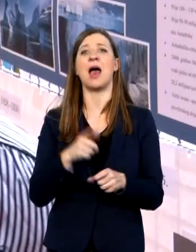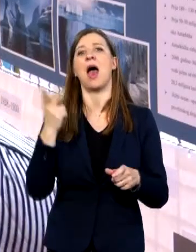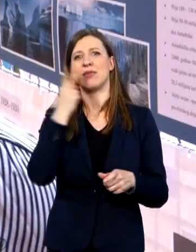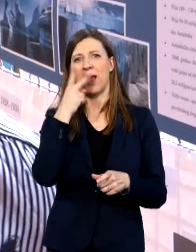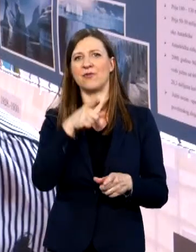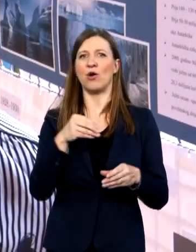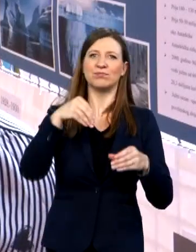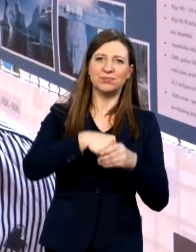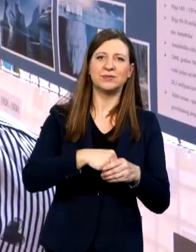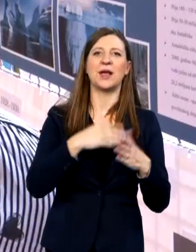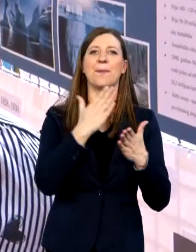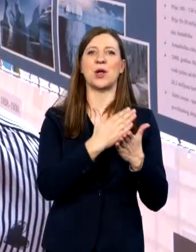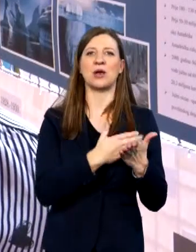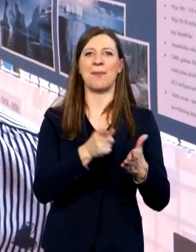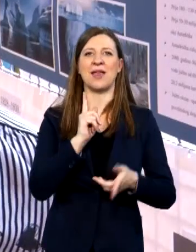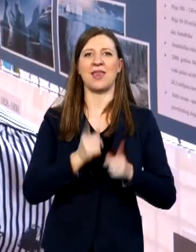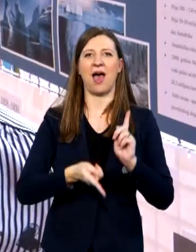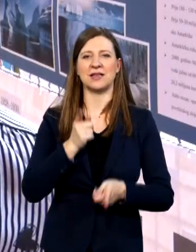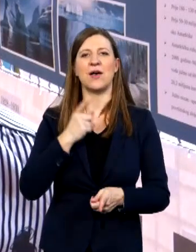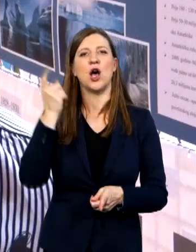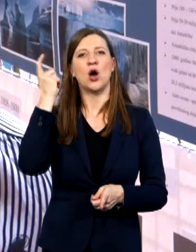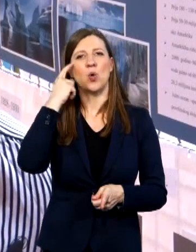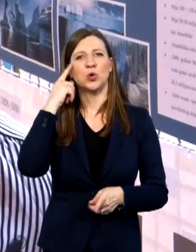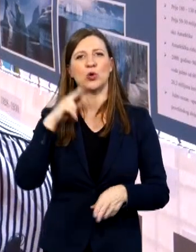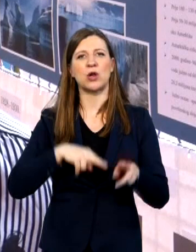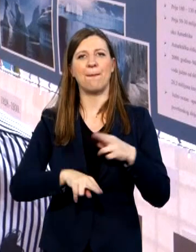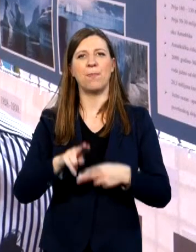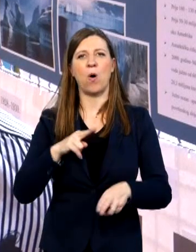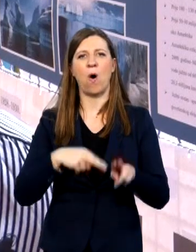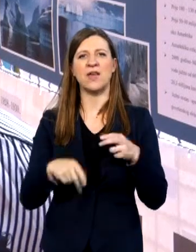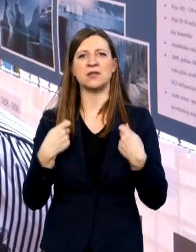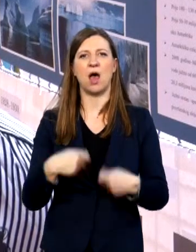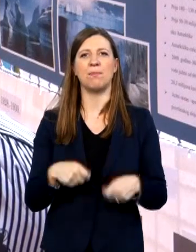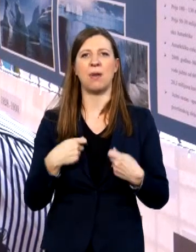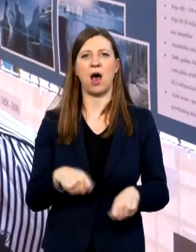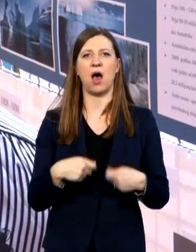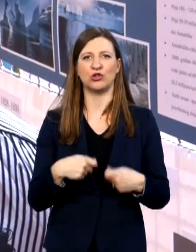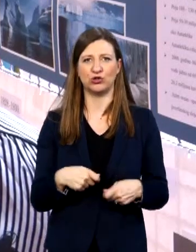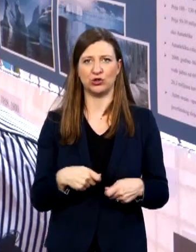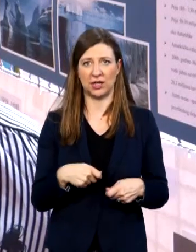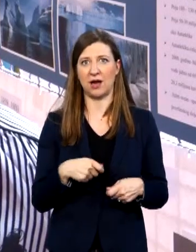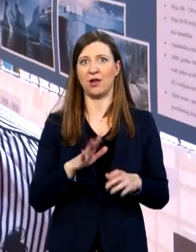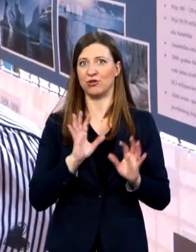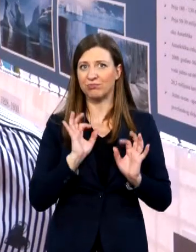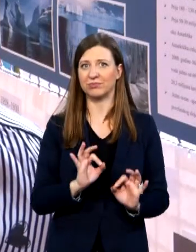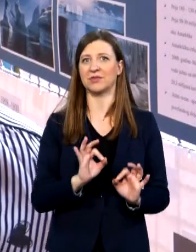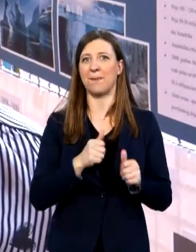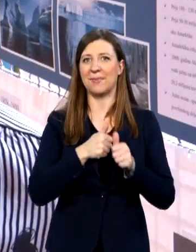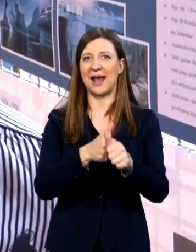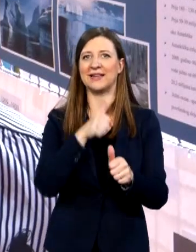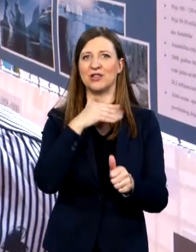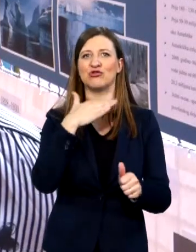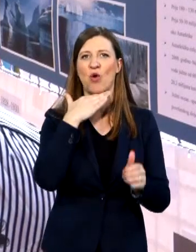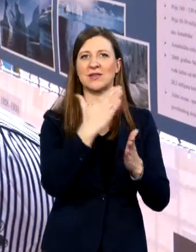programa kulturno-povijesne nastavnog predmeta kulturno-povijesne baštine i koji su izrazili